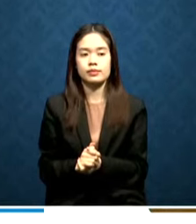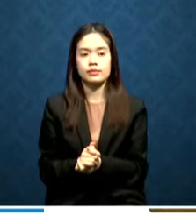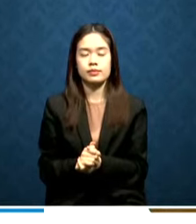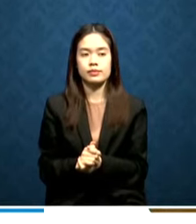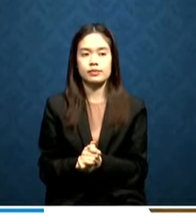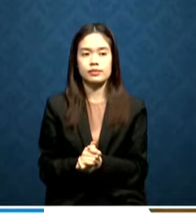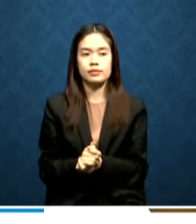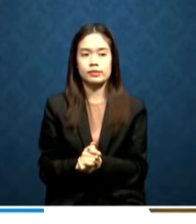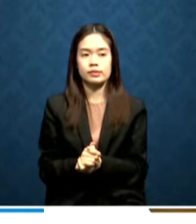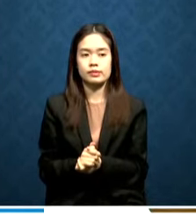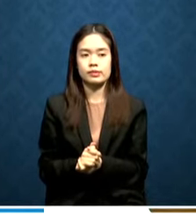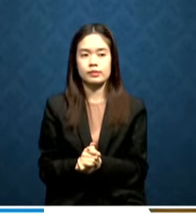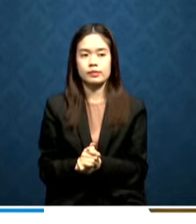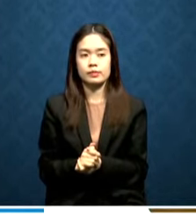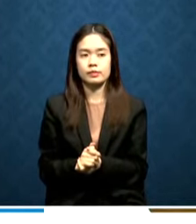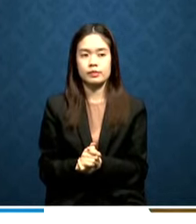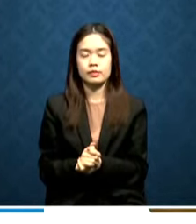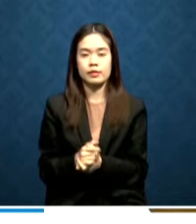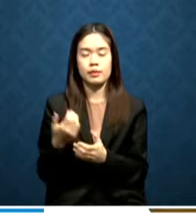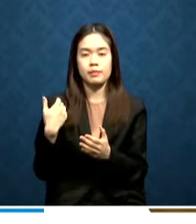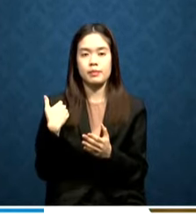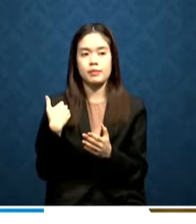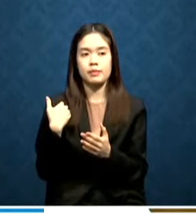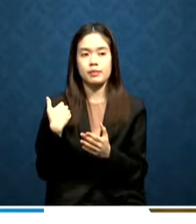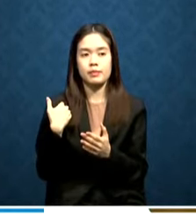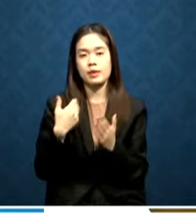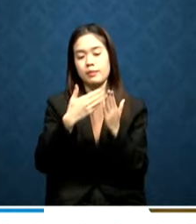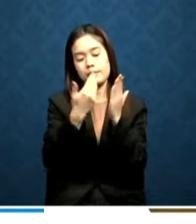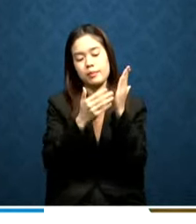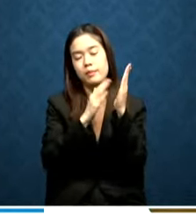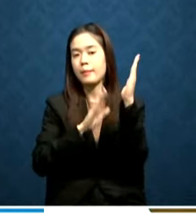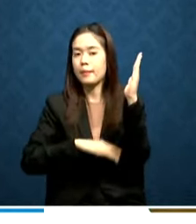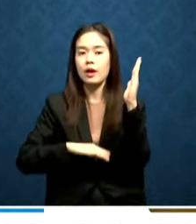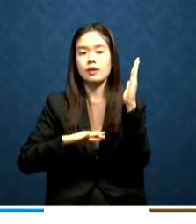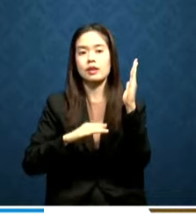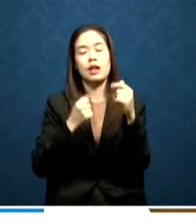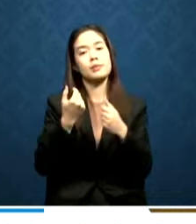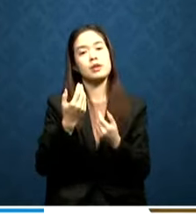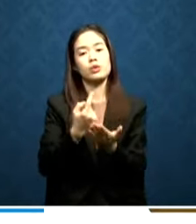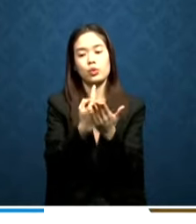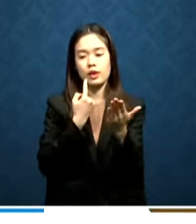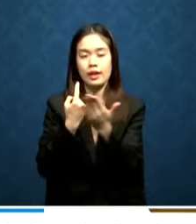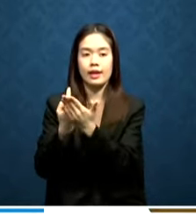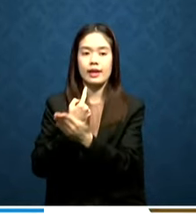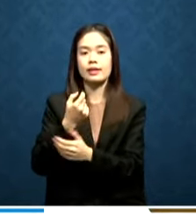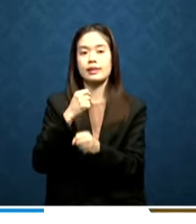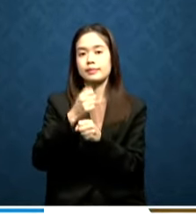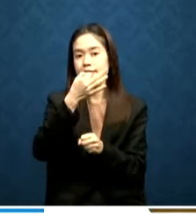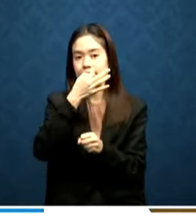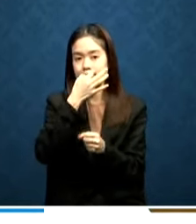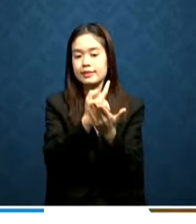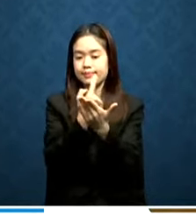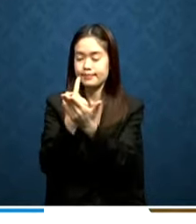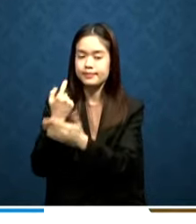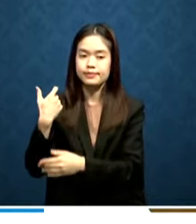ผมเรียนว่าทั้ง4ภาคนะครับแล้วก็เชิญอาชีพต่างๆเข้ามาที่ทำเนียบนะครับคุยกัน